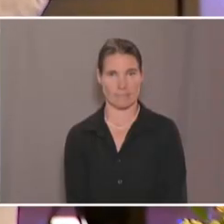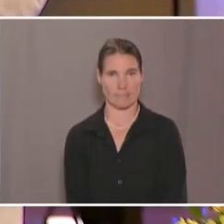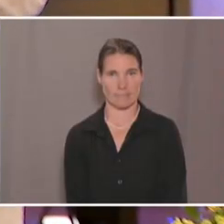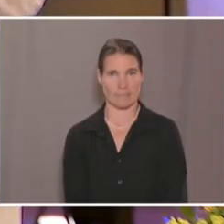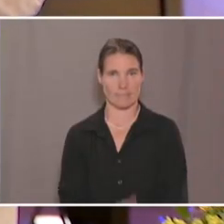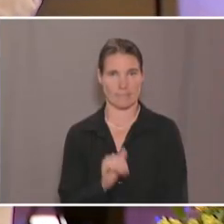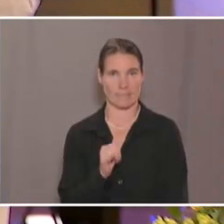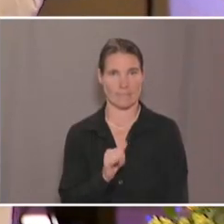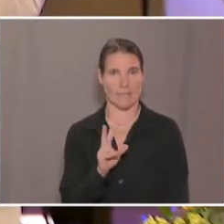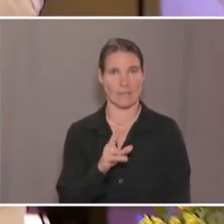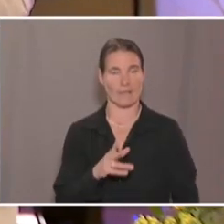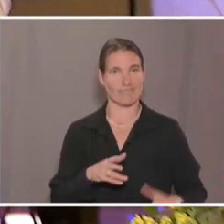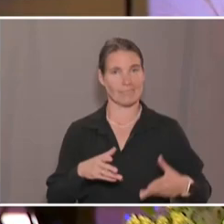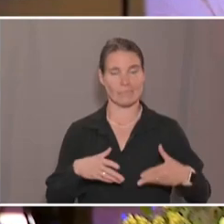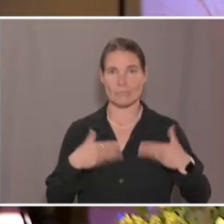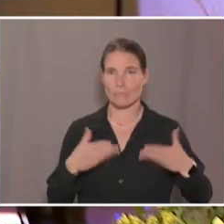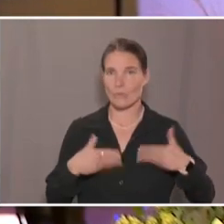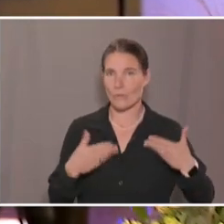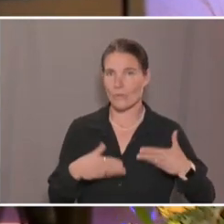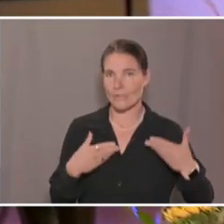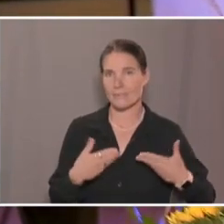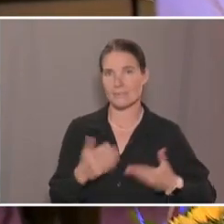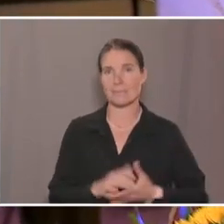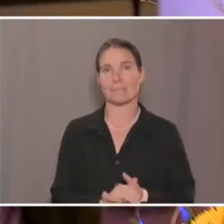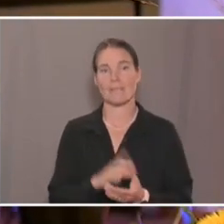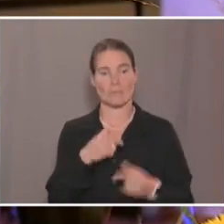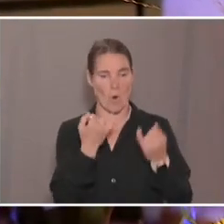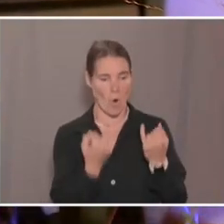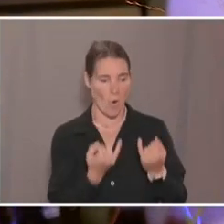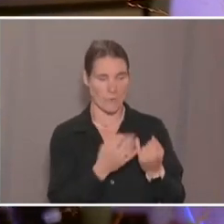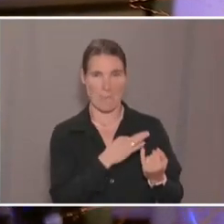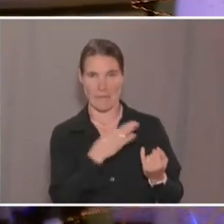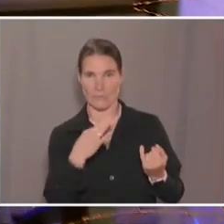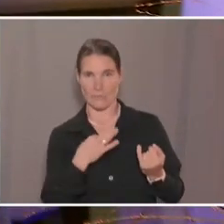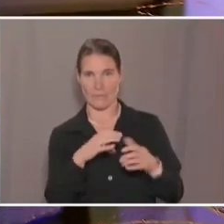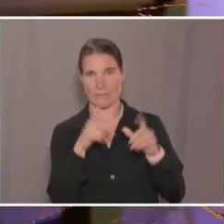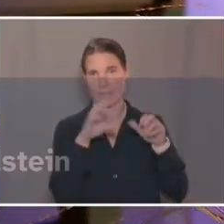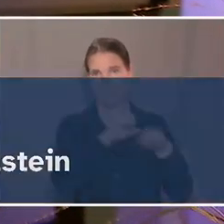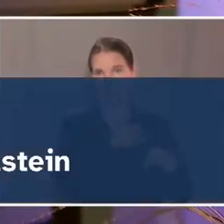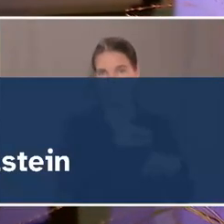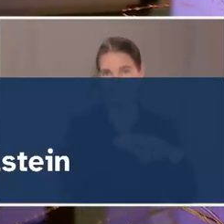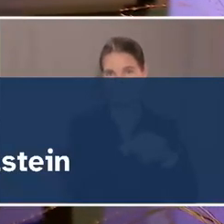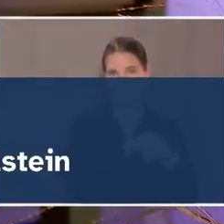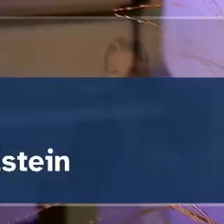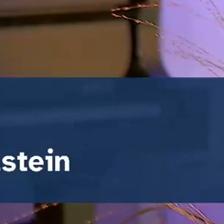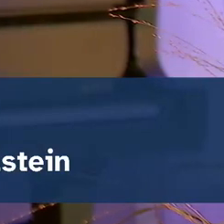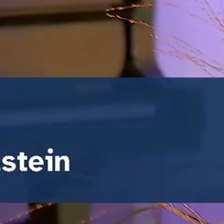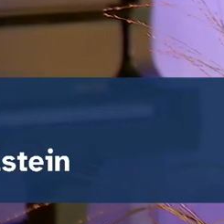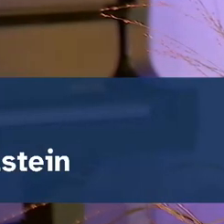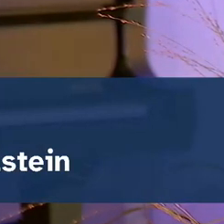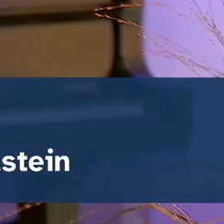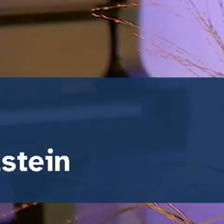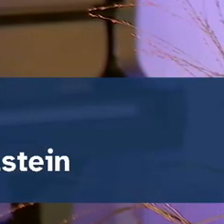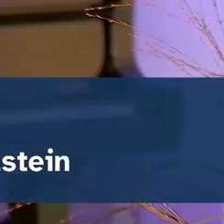Ja, welch eine große Freude, lieber Herr Professor Reinhardt, dass wir heute hier persönlich den Geburtstag der EUF